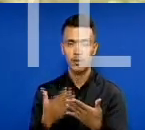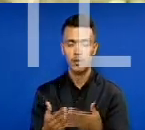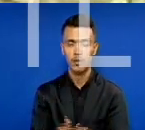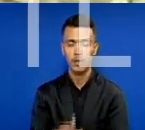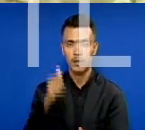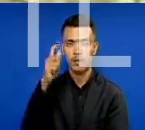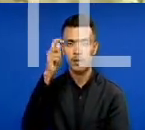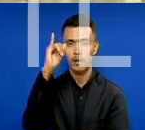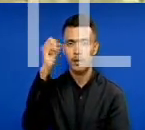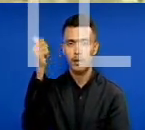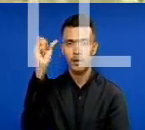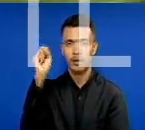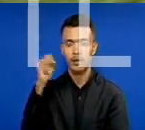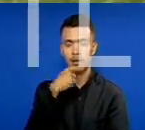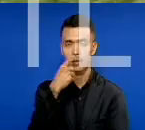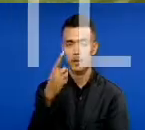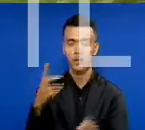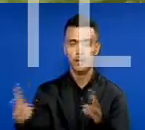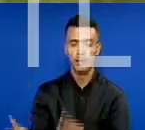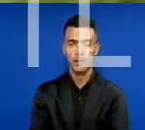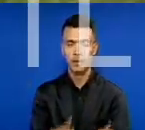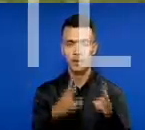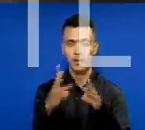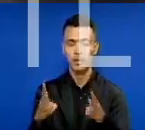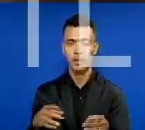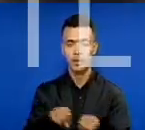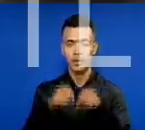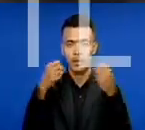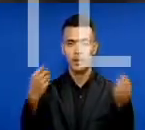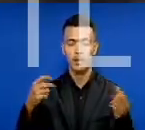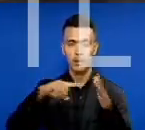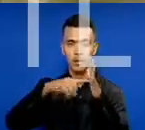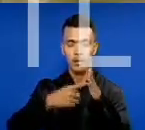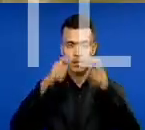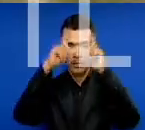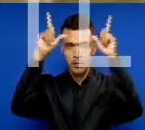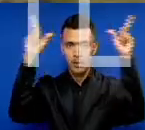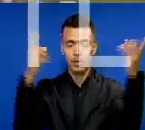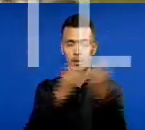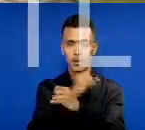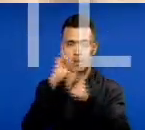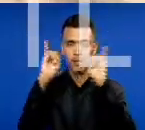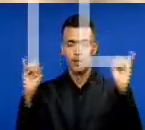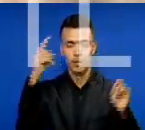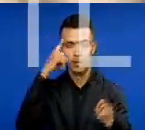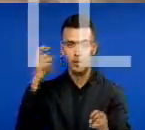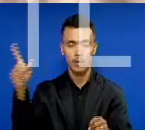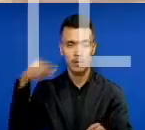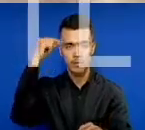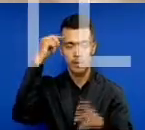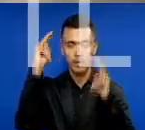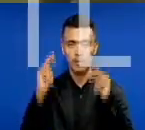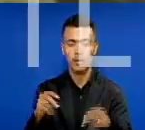Habitante Matias Exa Hateten, estrada e suku afaloikai kondisão a tahu si Timor Leste ukuang. Tamba ne, o governo precisa